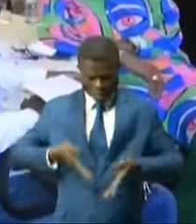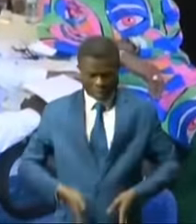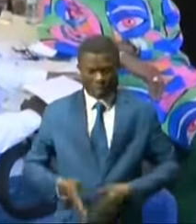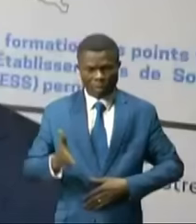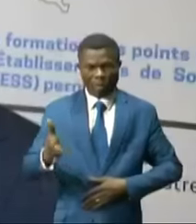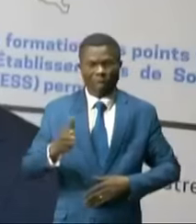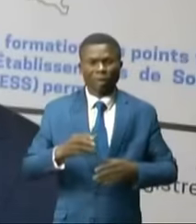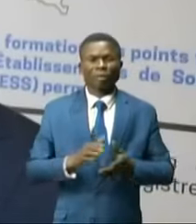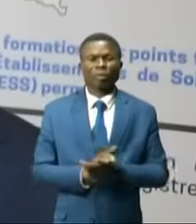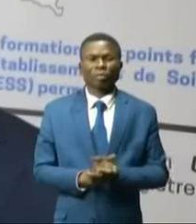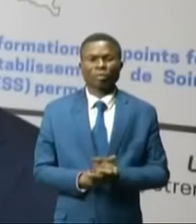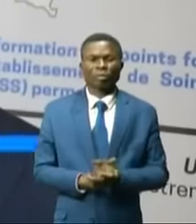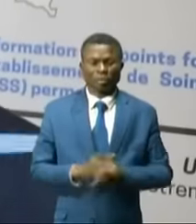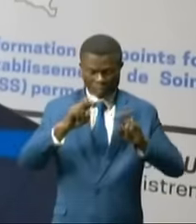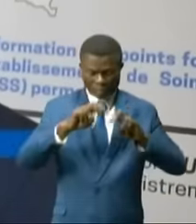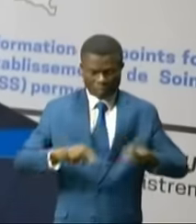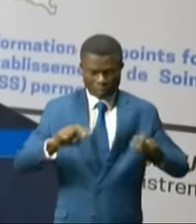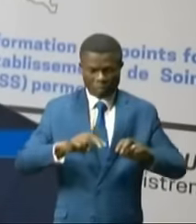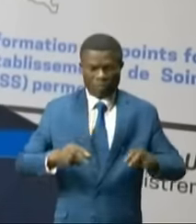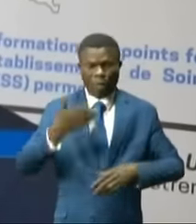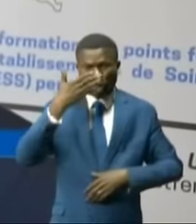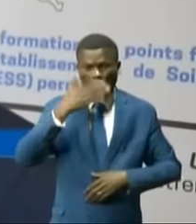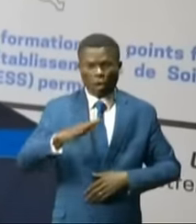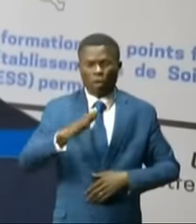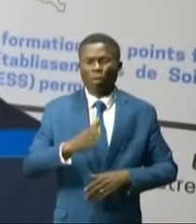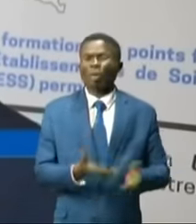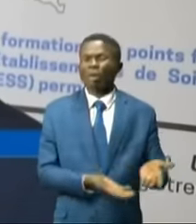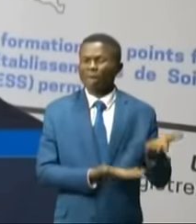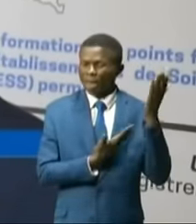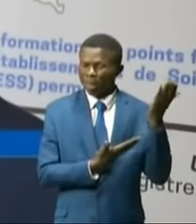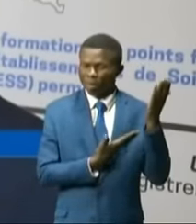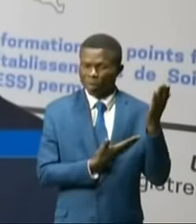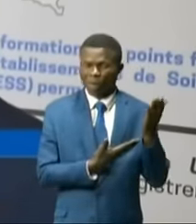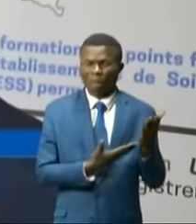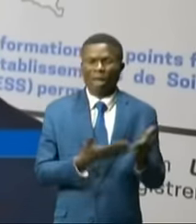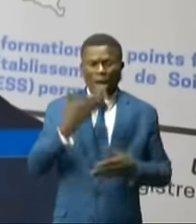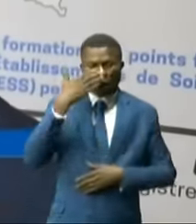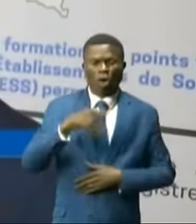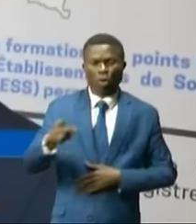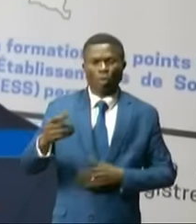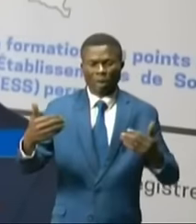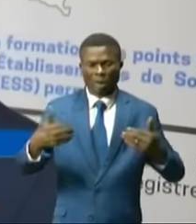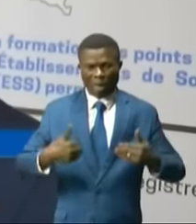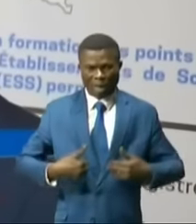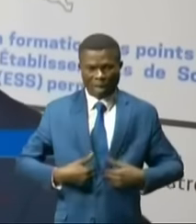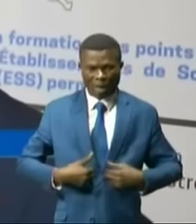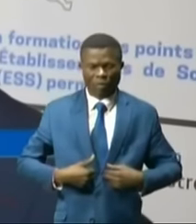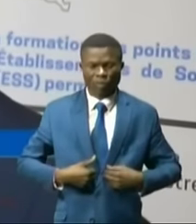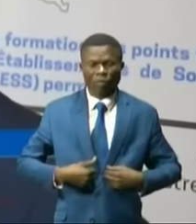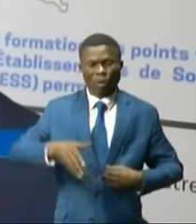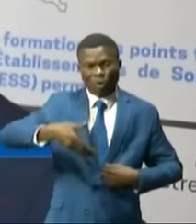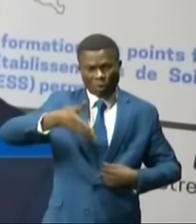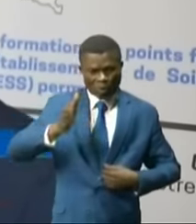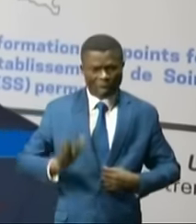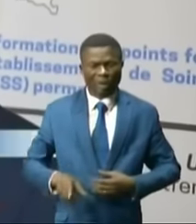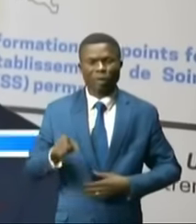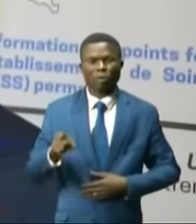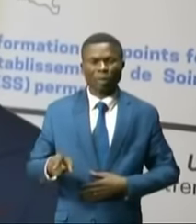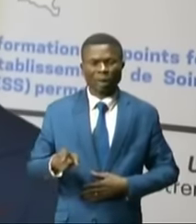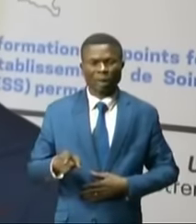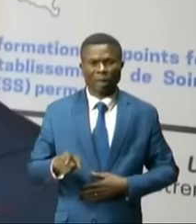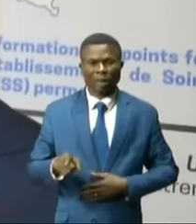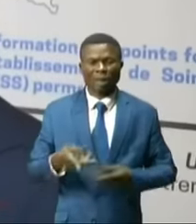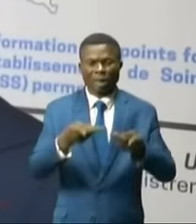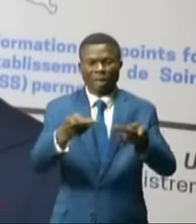une liste des centres accrédités parce qu'il faut que ces centres aient un minimum de plateau technique et